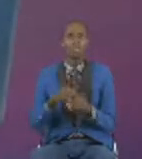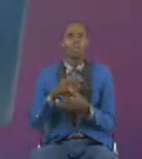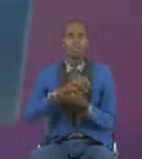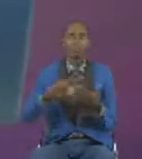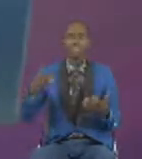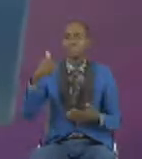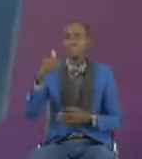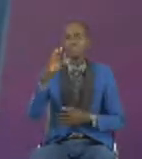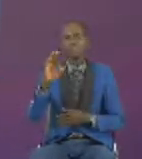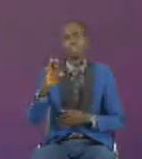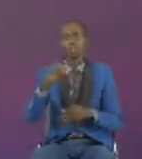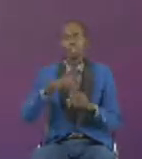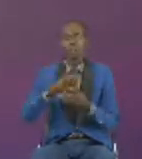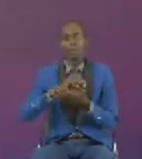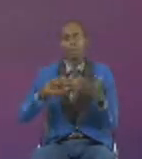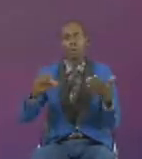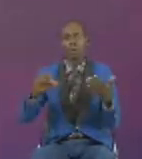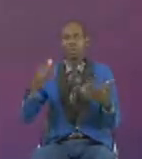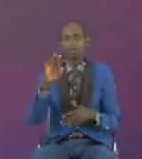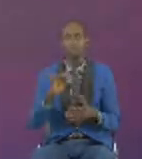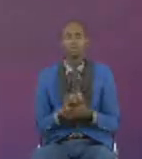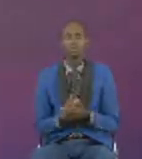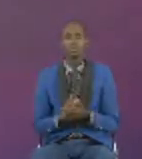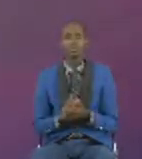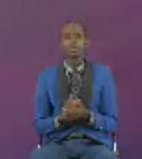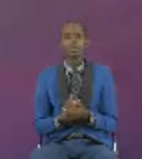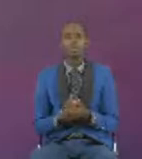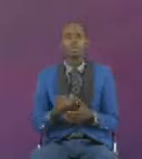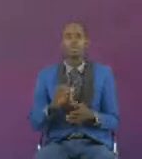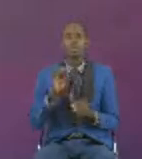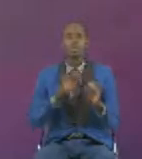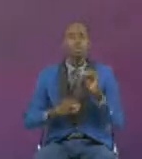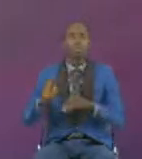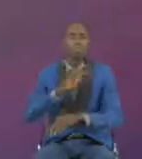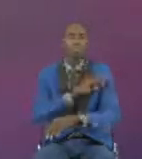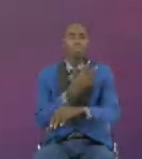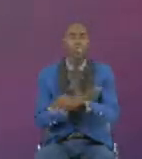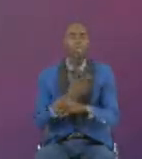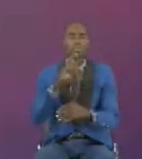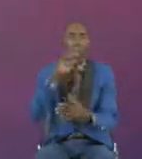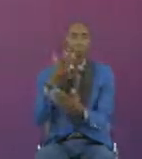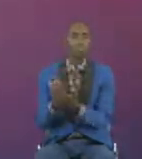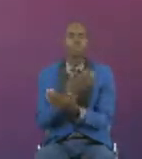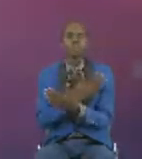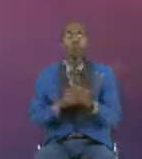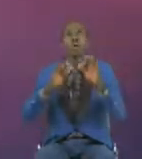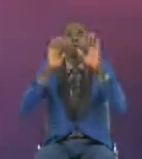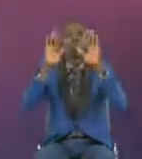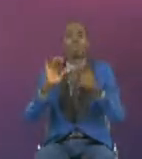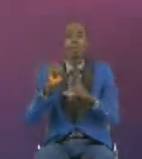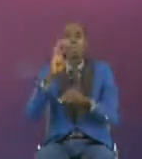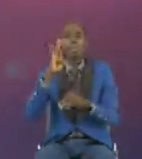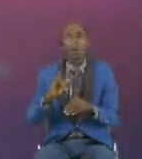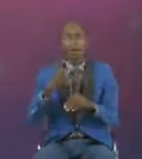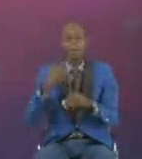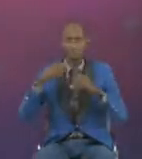19. Verset 19. Par la puissance des miracles et des prodiges. Par la puissance de